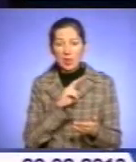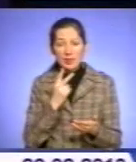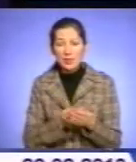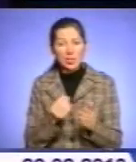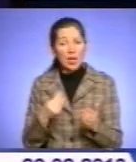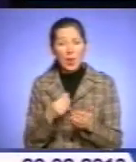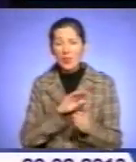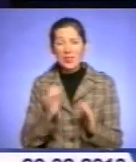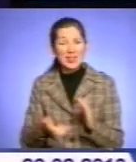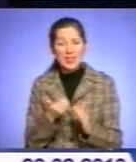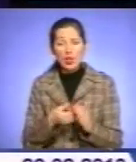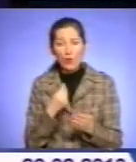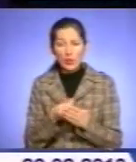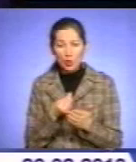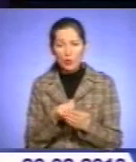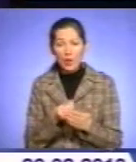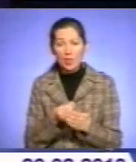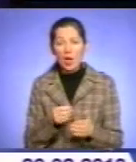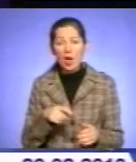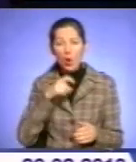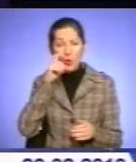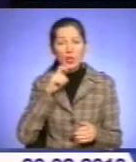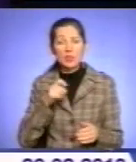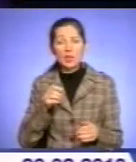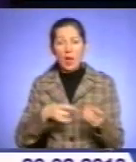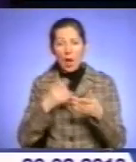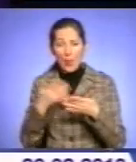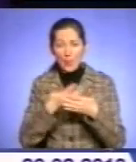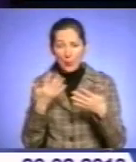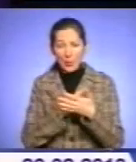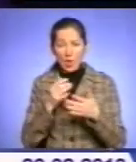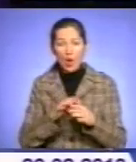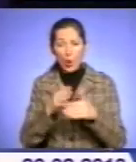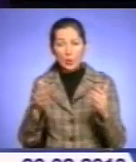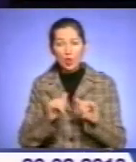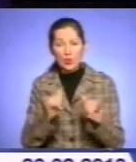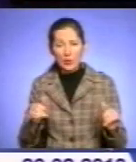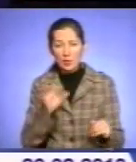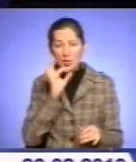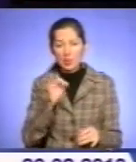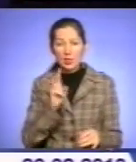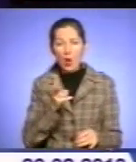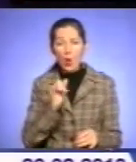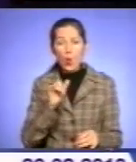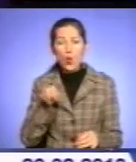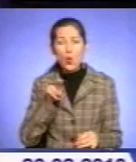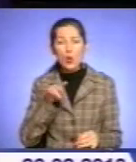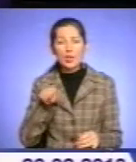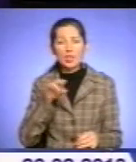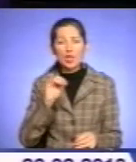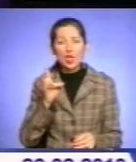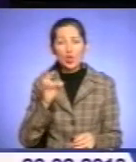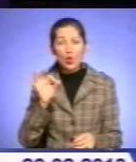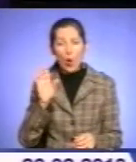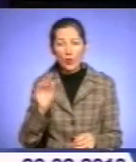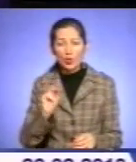вітчизняний медійний простір розвивається. Про це заявив голова Держкомтелерадіо України Олександр Курдінович. За його словами, одним із